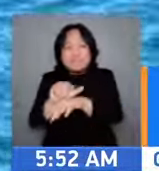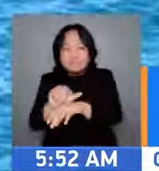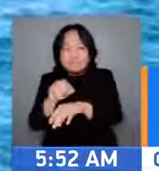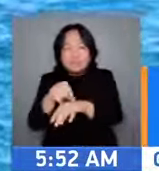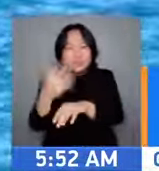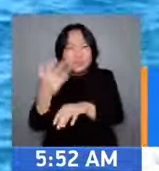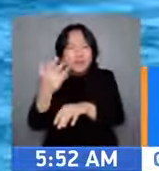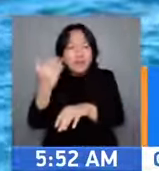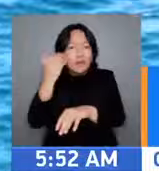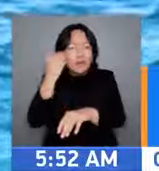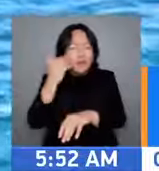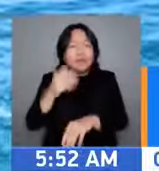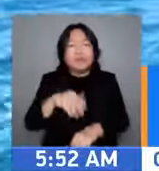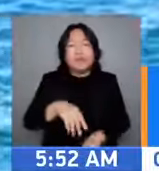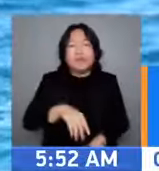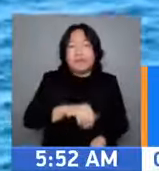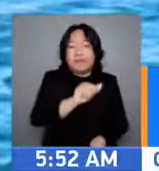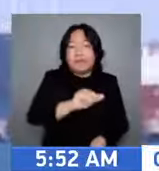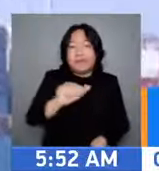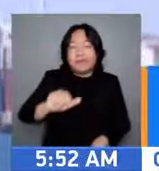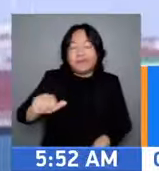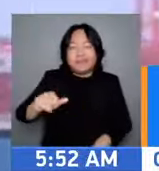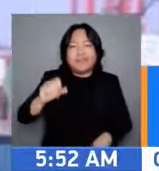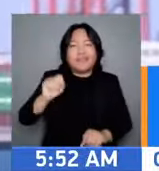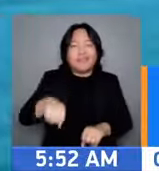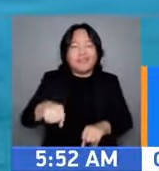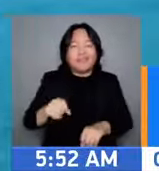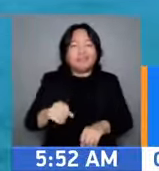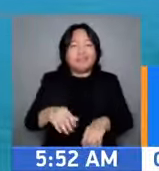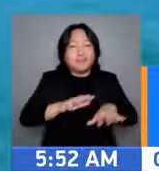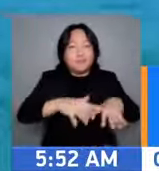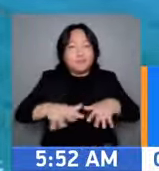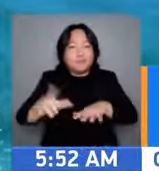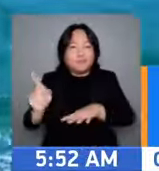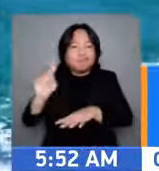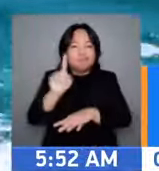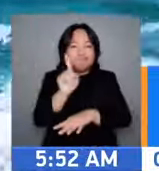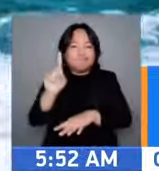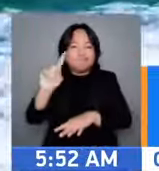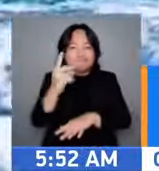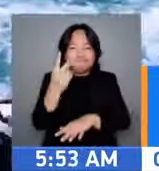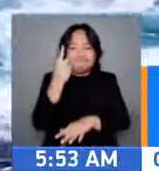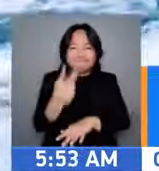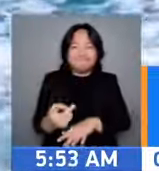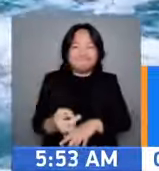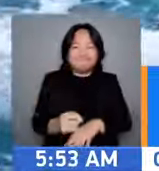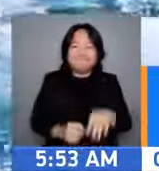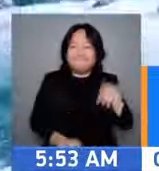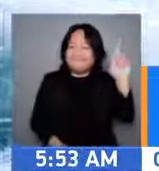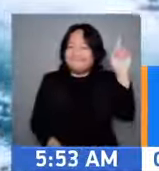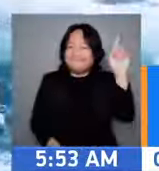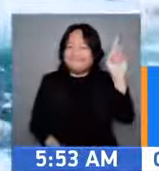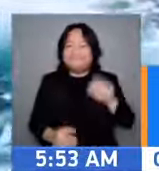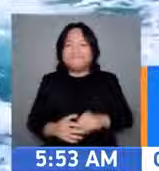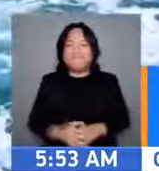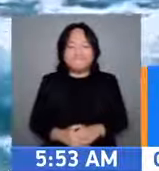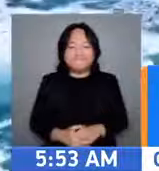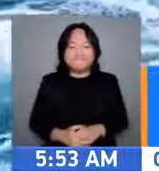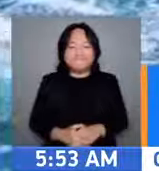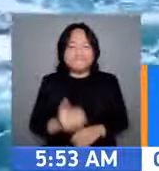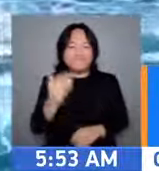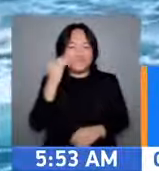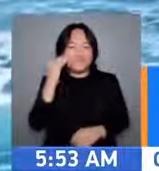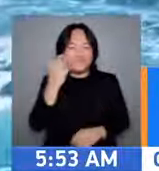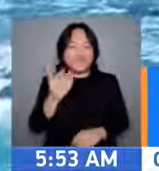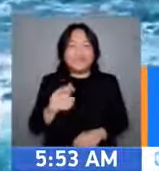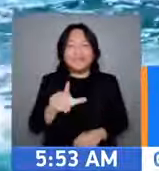Jenset, at hindi lang yan, meron pa tayong highlight mamaya na isang water activity na tinatawag na flyboarding. Ito po yung mag-aala superhero kami ni Jenset mamaya.